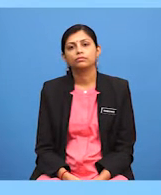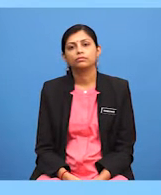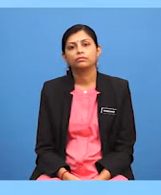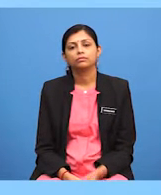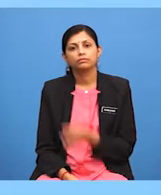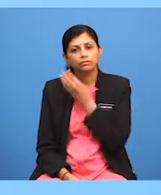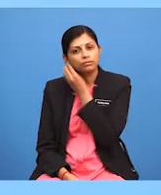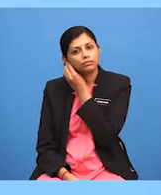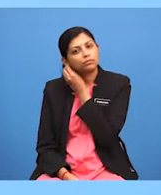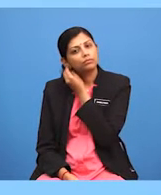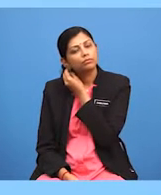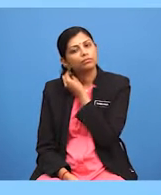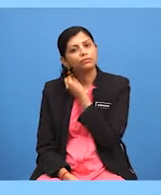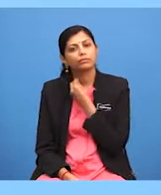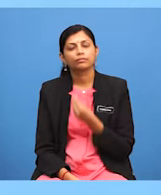Untuk soalan C,